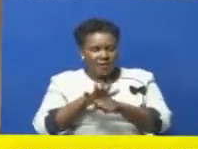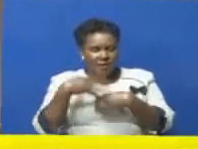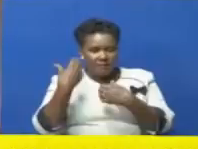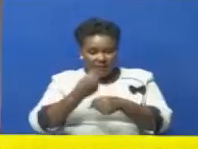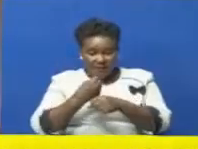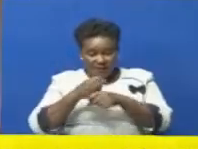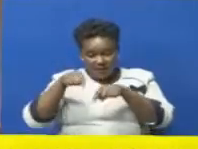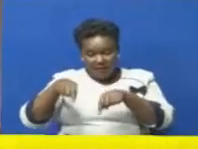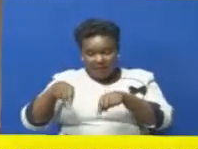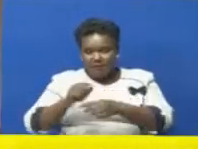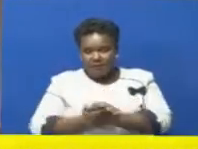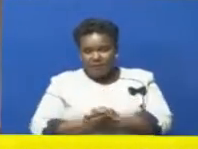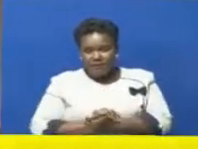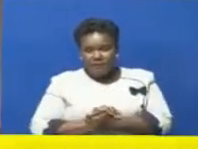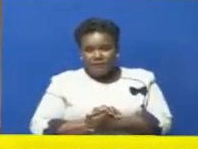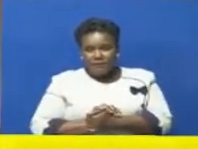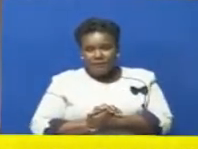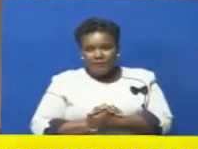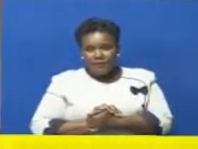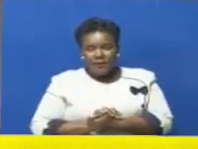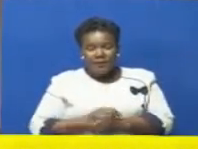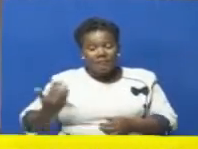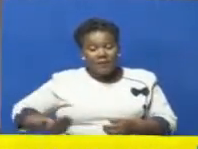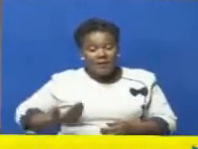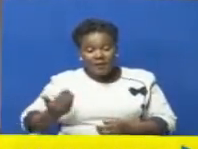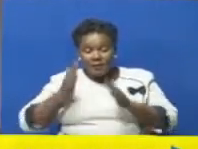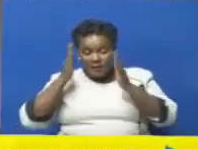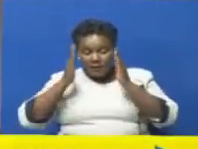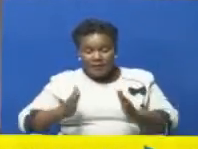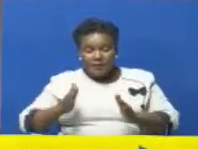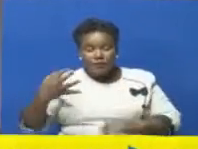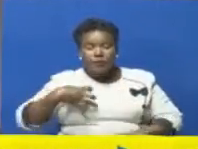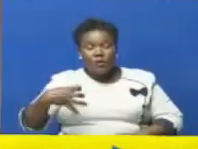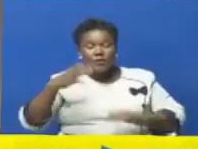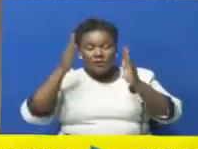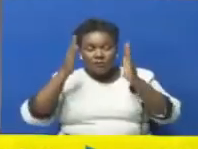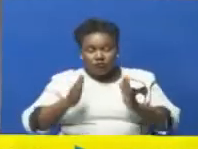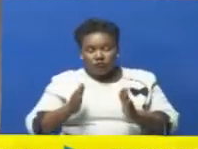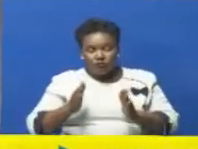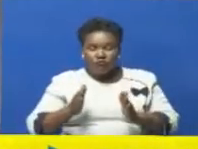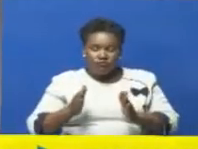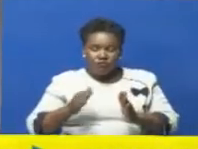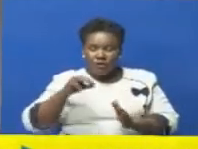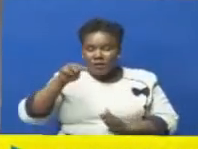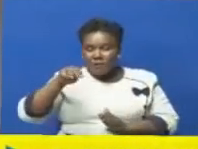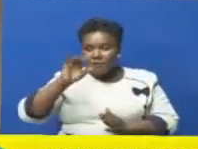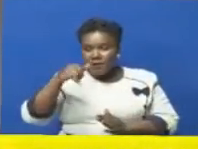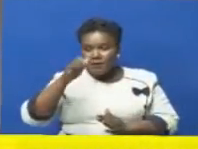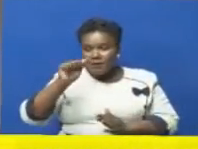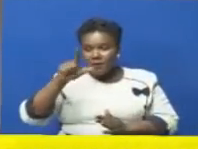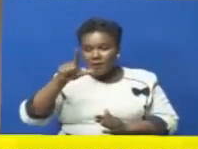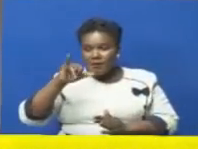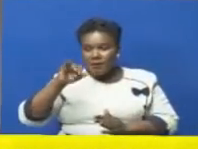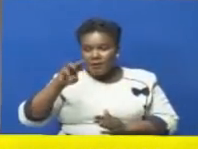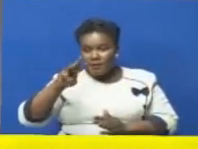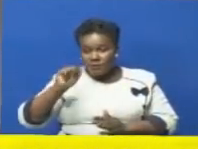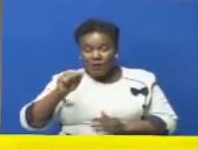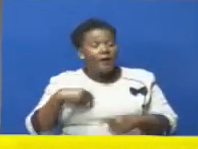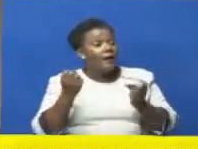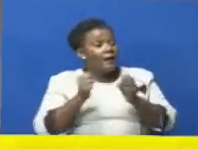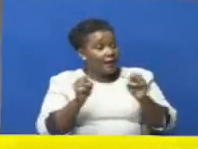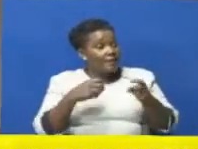Maulidi kitaifa hapa Bukoba. Mgeni rasmi alikuwa ni Waziri Mkuu Mheshimiwa Kassim Majaliwa. Lakini pia nasaha za mufti zilizungumzwa